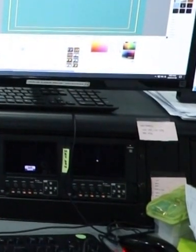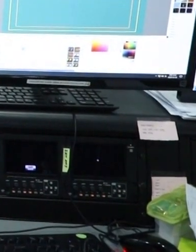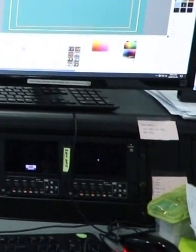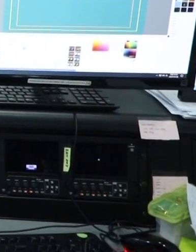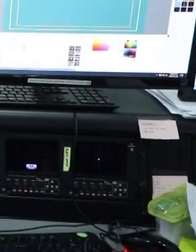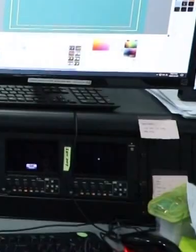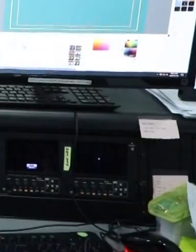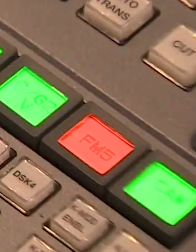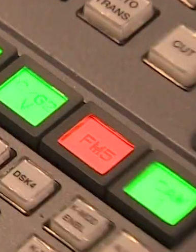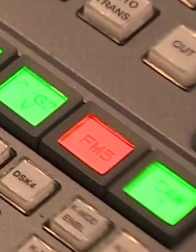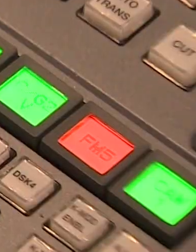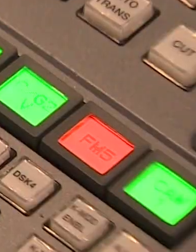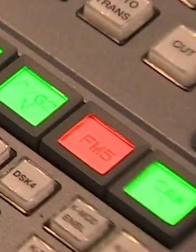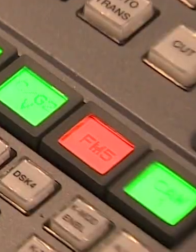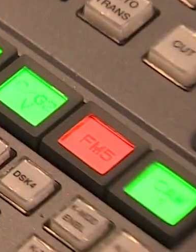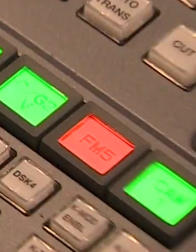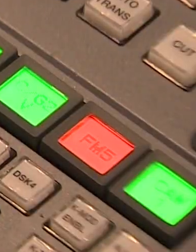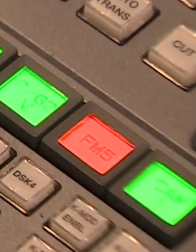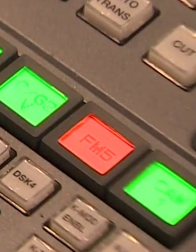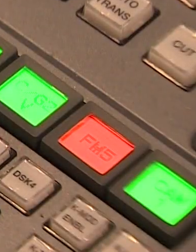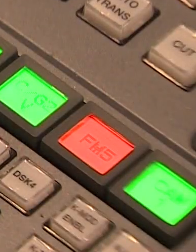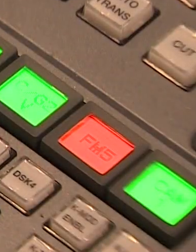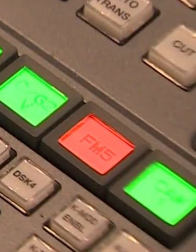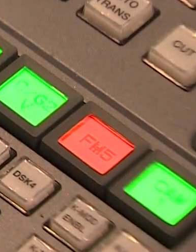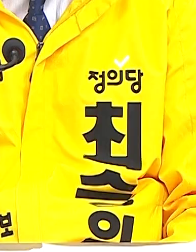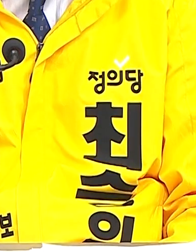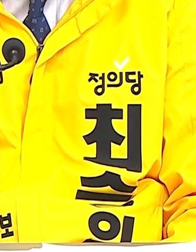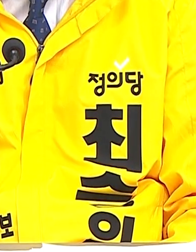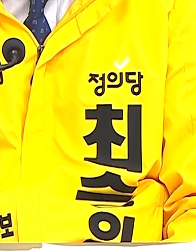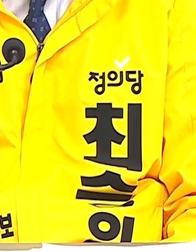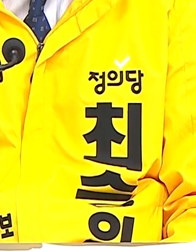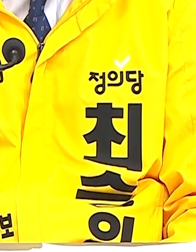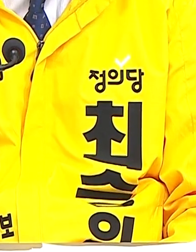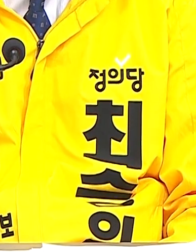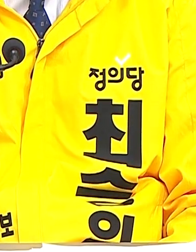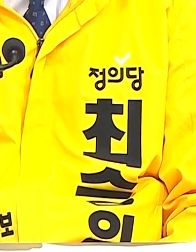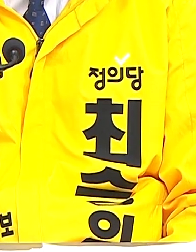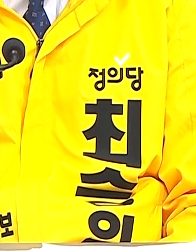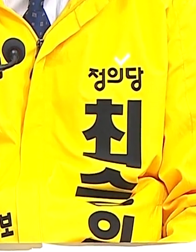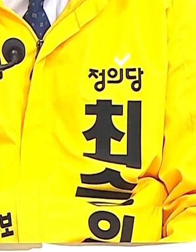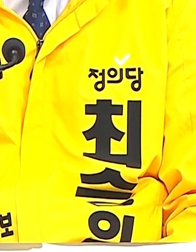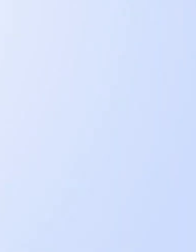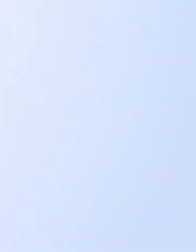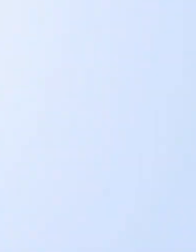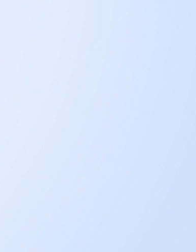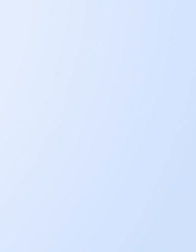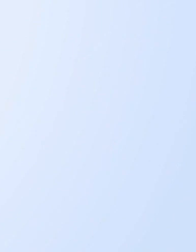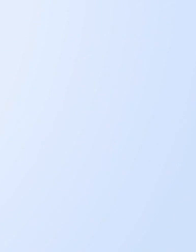열린 이번 토론회는 9일 오후 8시에 첫 방송됩니다. 티브로드 뉴스 연구입니다.